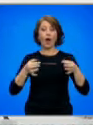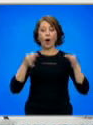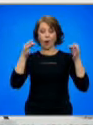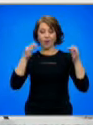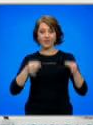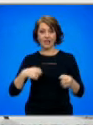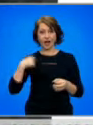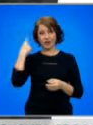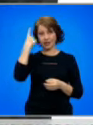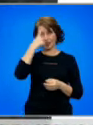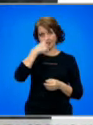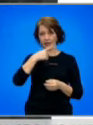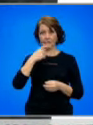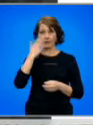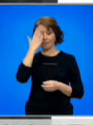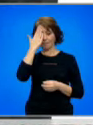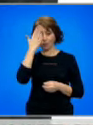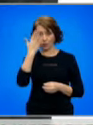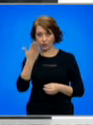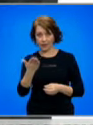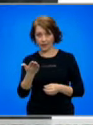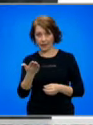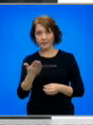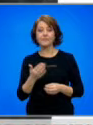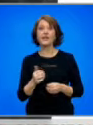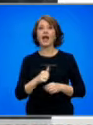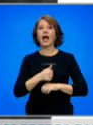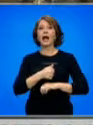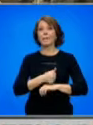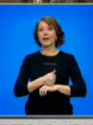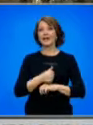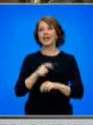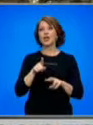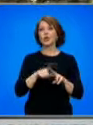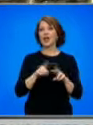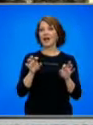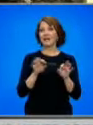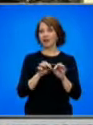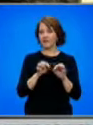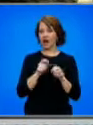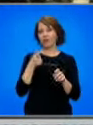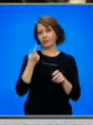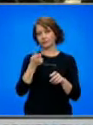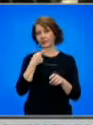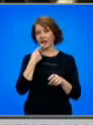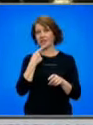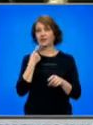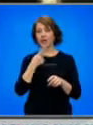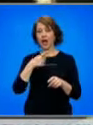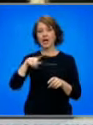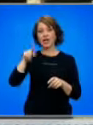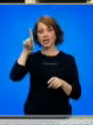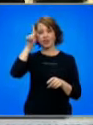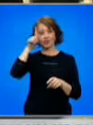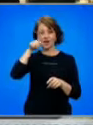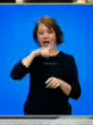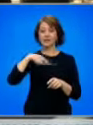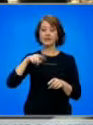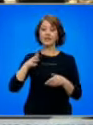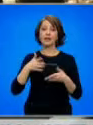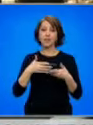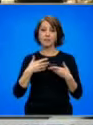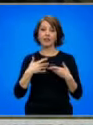се поклониха пред подвига на героите. Кметът на София Йорданка Фандъкова отбеляза, че столичани имат много поводи за благодарност и за